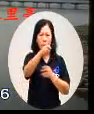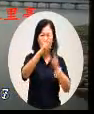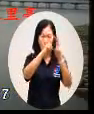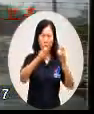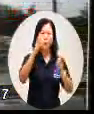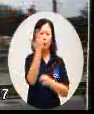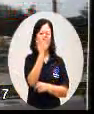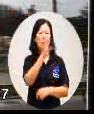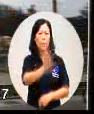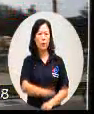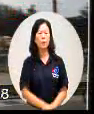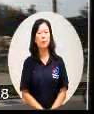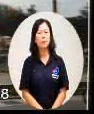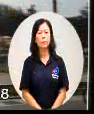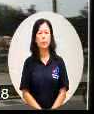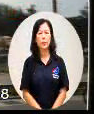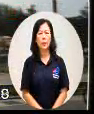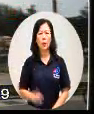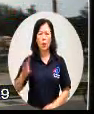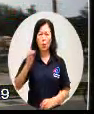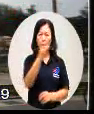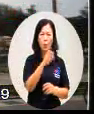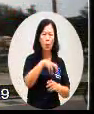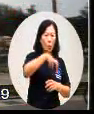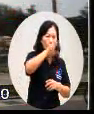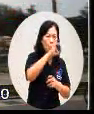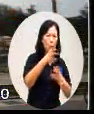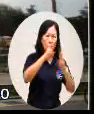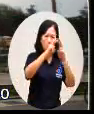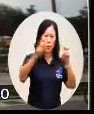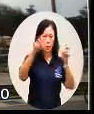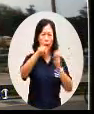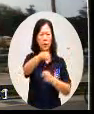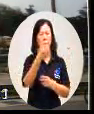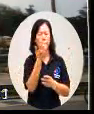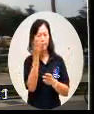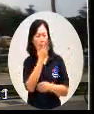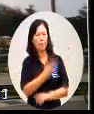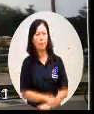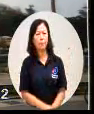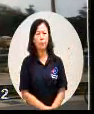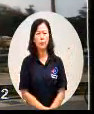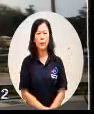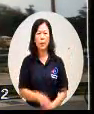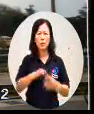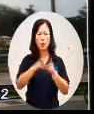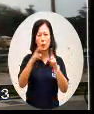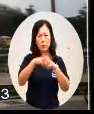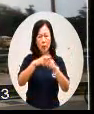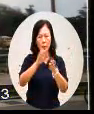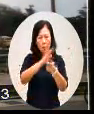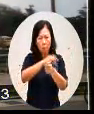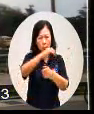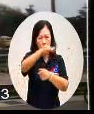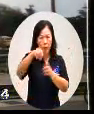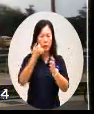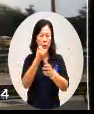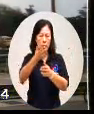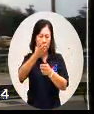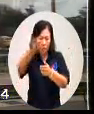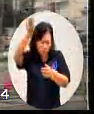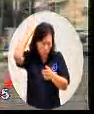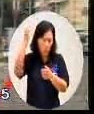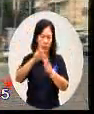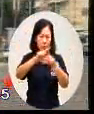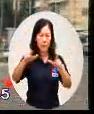一个龙虎塔，慈济宫前面的龙虎塔，这个就是小龟山，后面的就是大龟山。来再